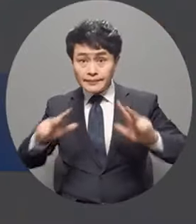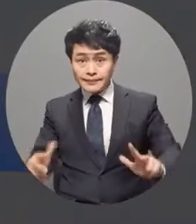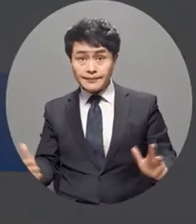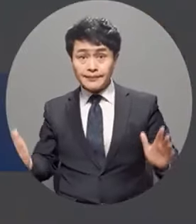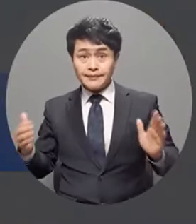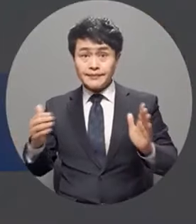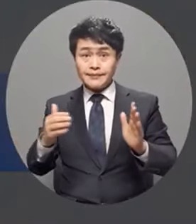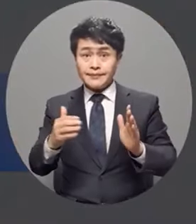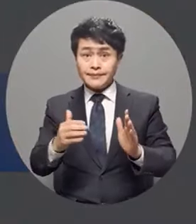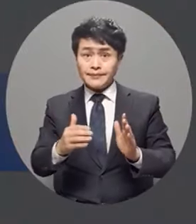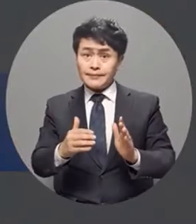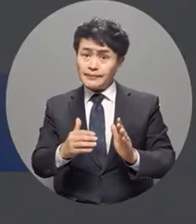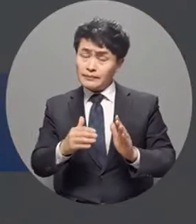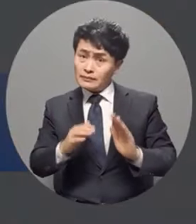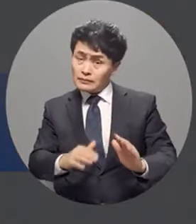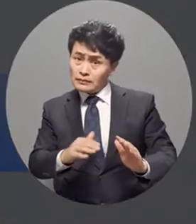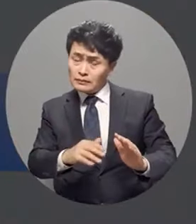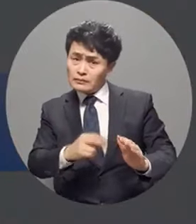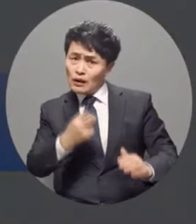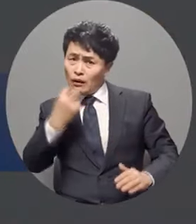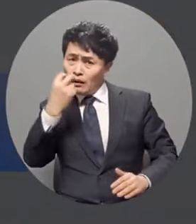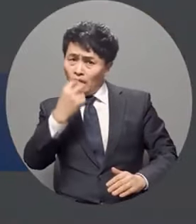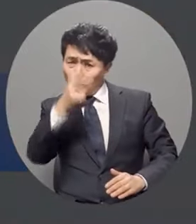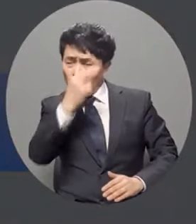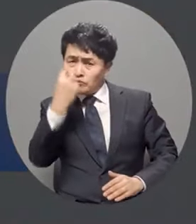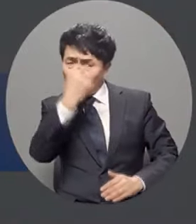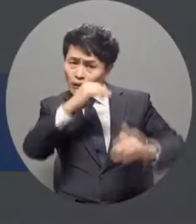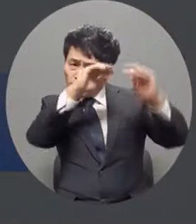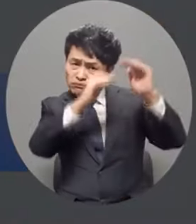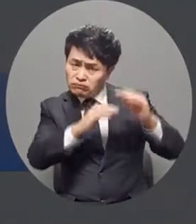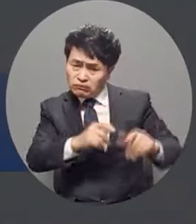지금까지는 일종의 수사의 변화만 있었습니다.